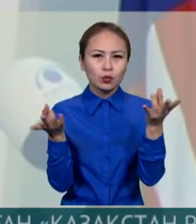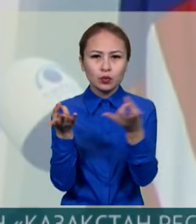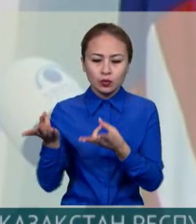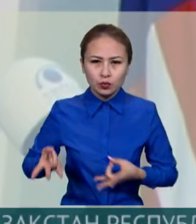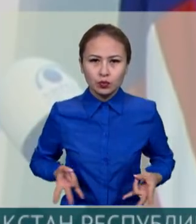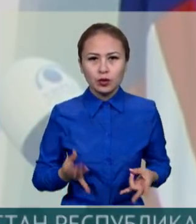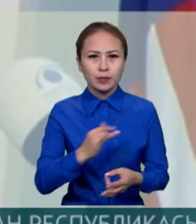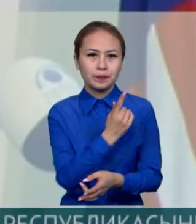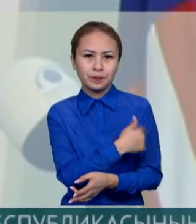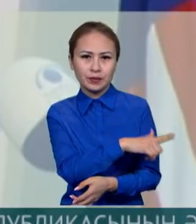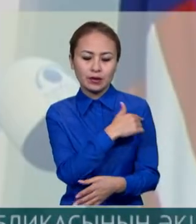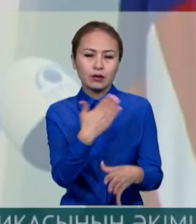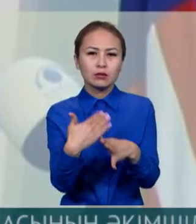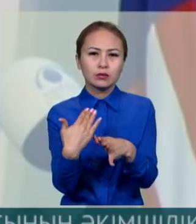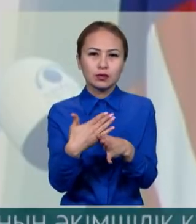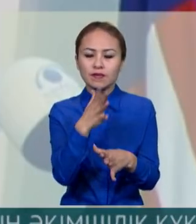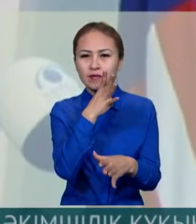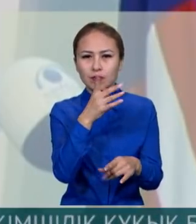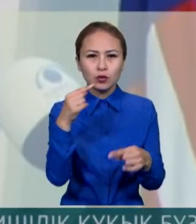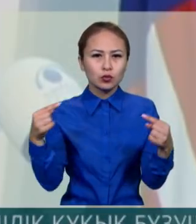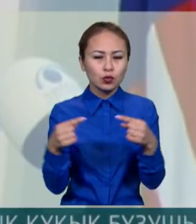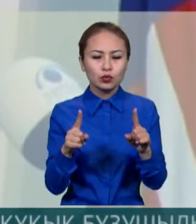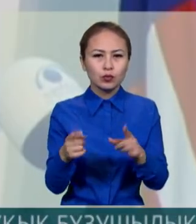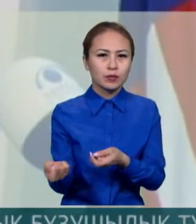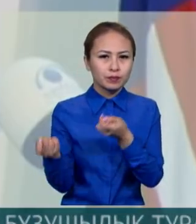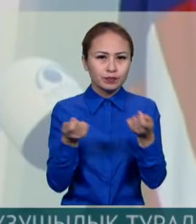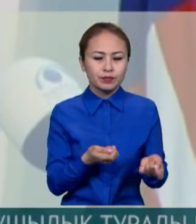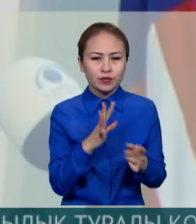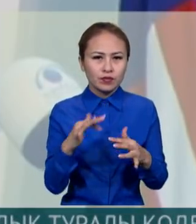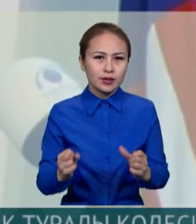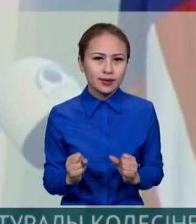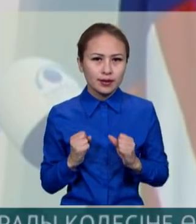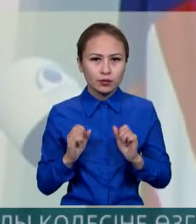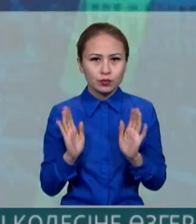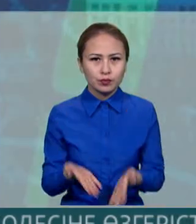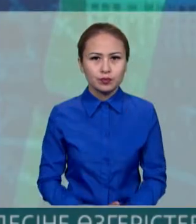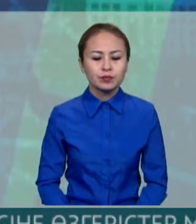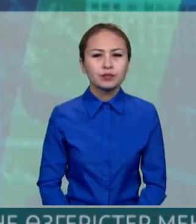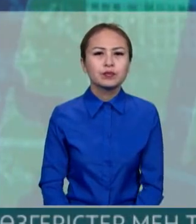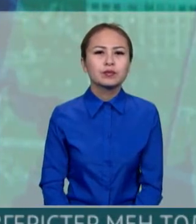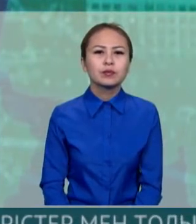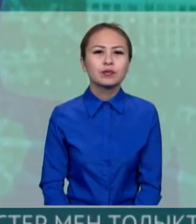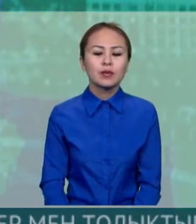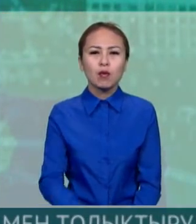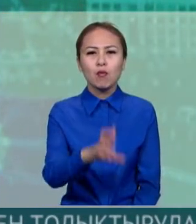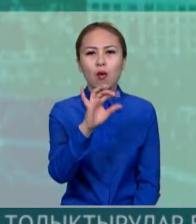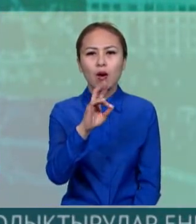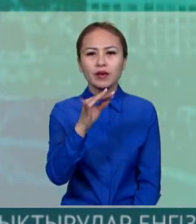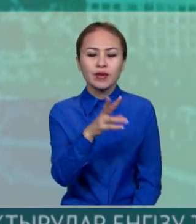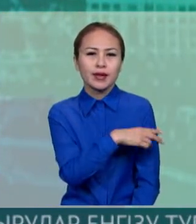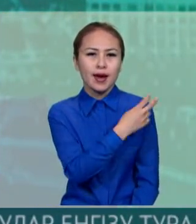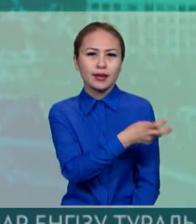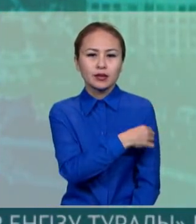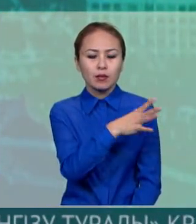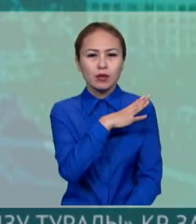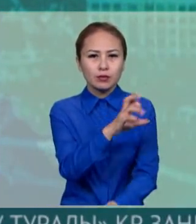түлік және медициналық көмекті дер кезінде жеткізу үшін бар мүмкіндікті жасаймыз. Ал Боливияда дәрігерлер